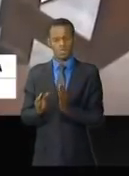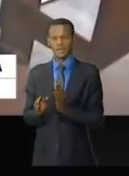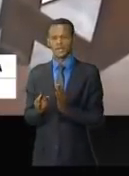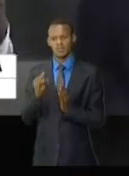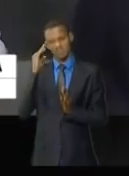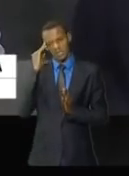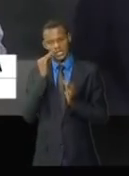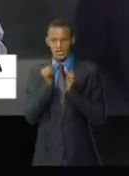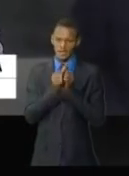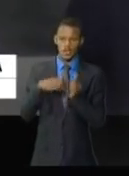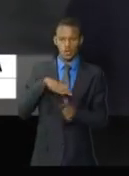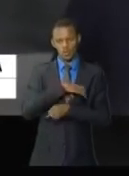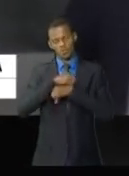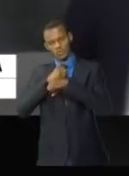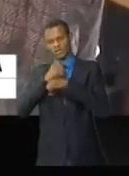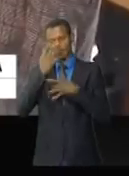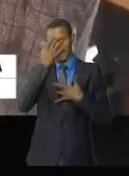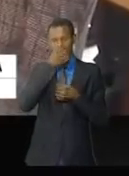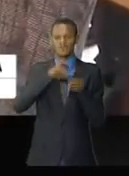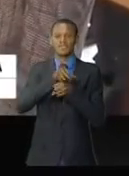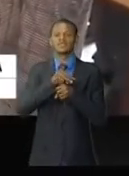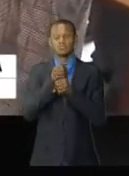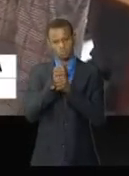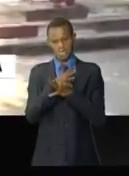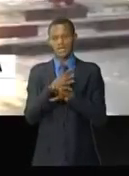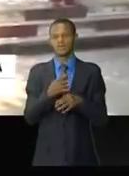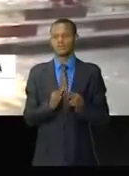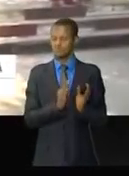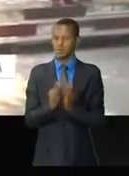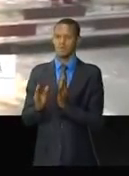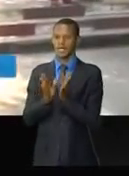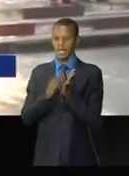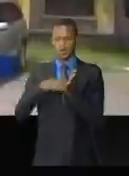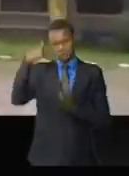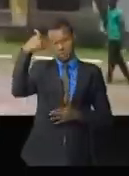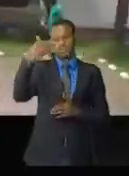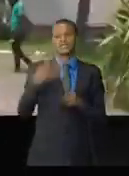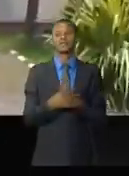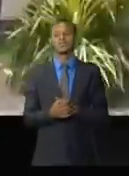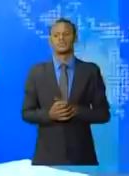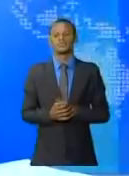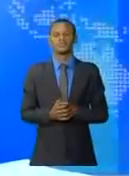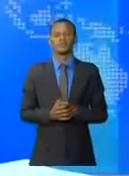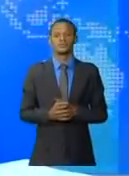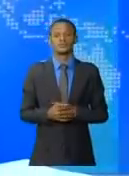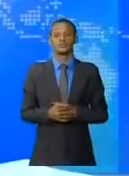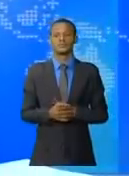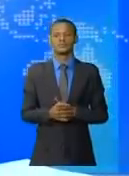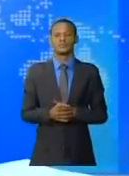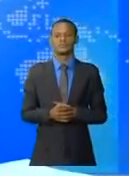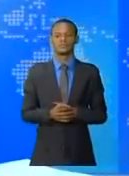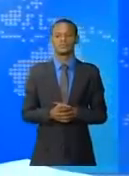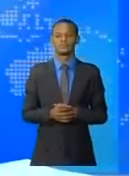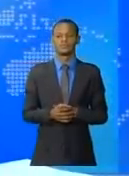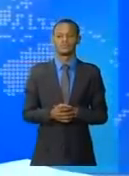ne doivent donc pas s'inquiéter. La reprise de cours pourra être annoncée incessamment par le chef de l'État.